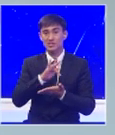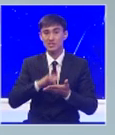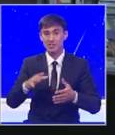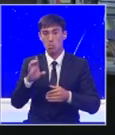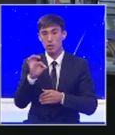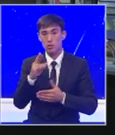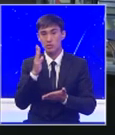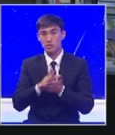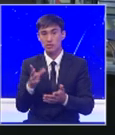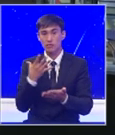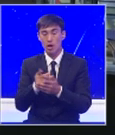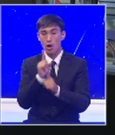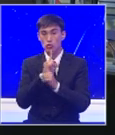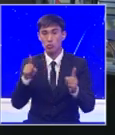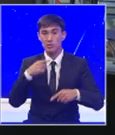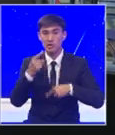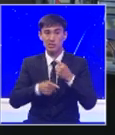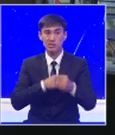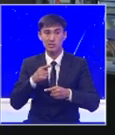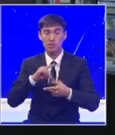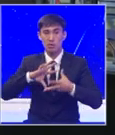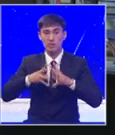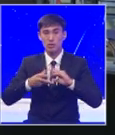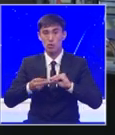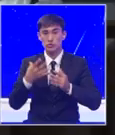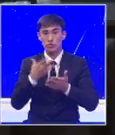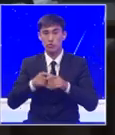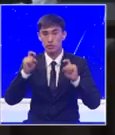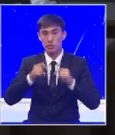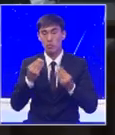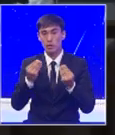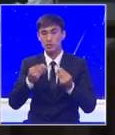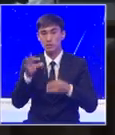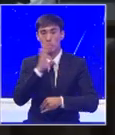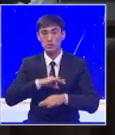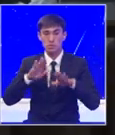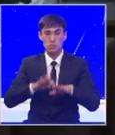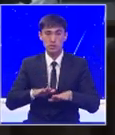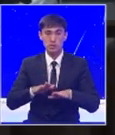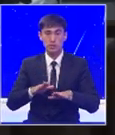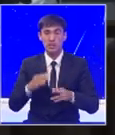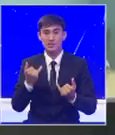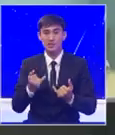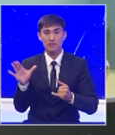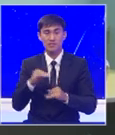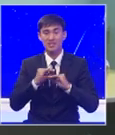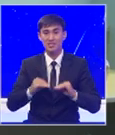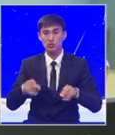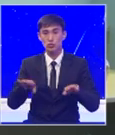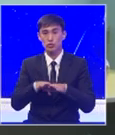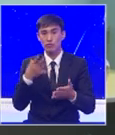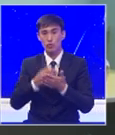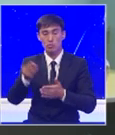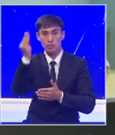«Балдаурен» есть своя особенная традиция – подводить итоги своего пребывания в этом прекрасном и полезном месте. И здесь почти все ребята сходятся в